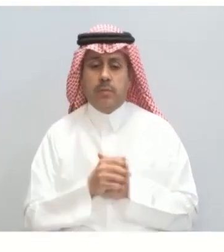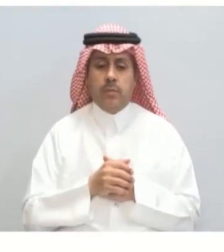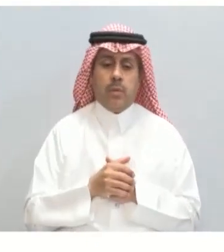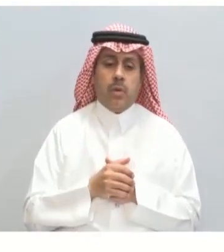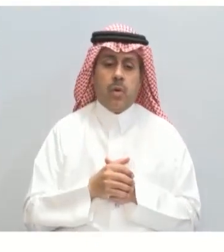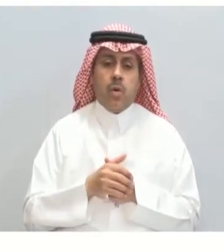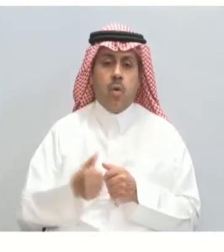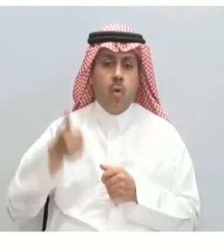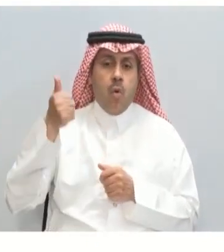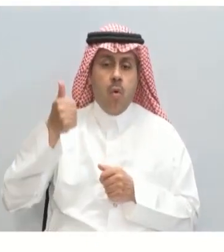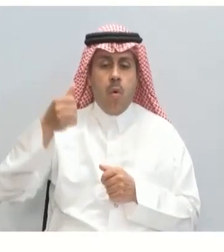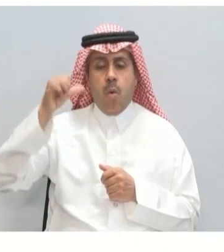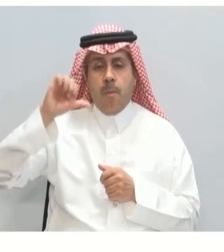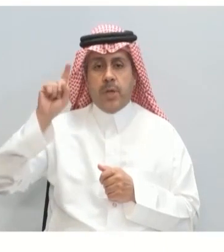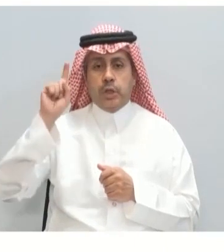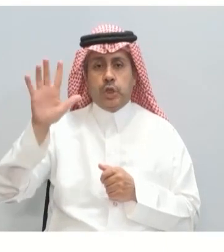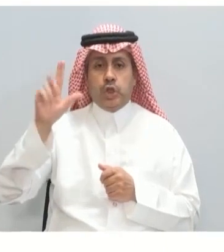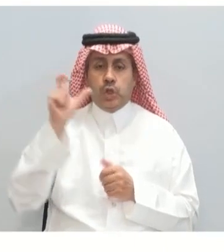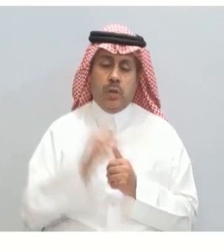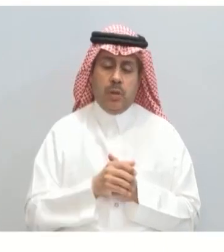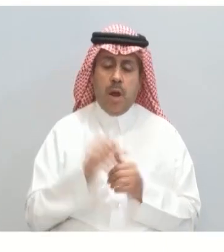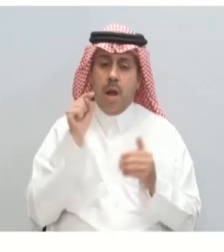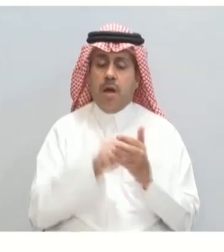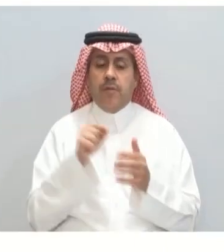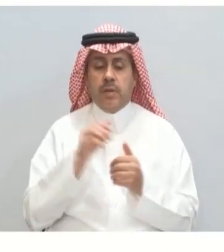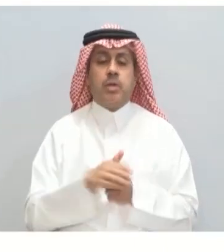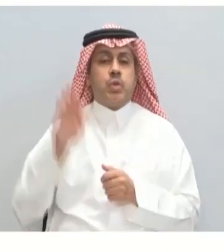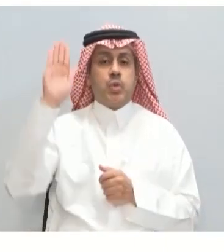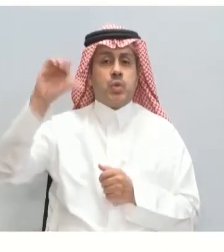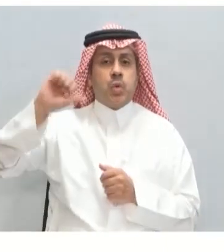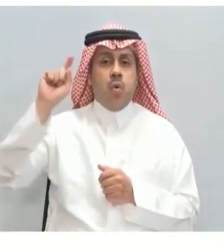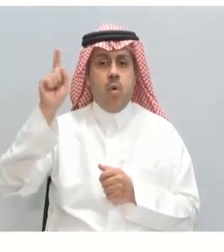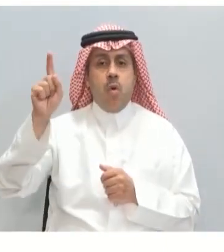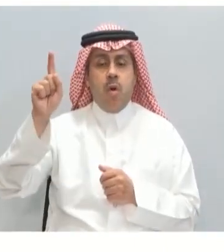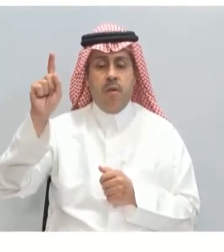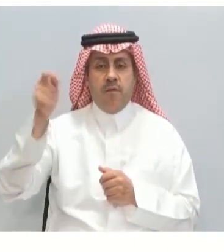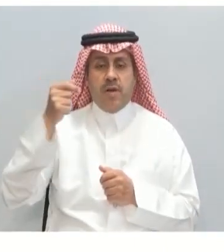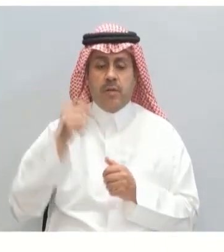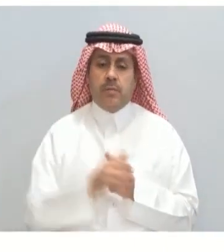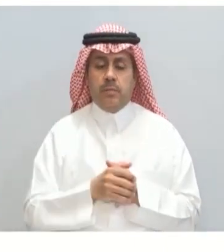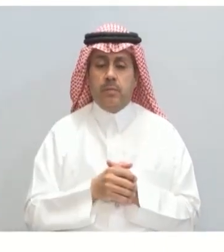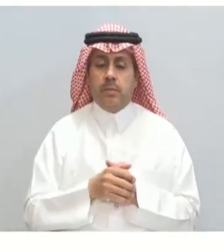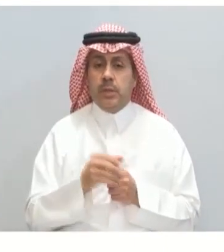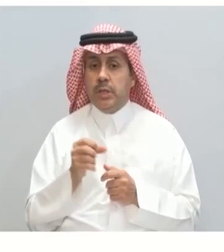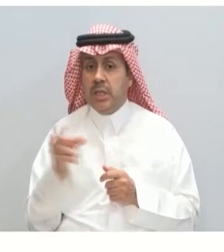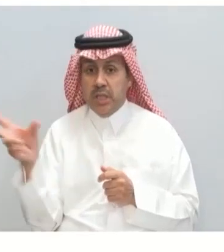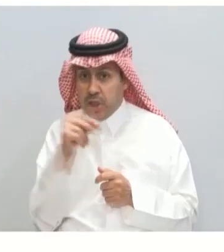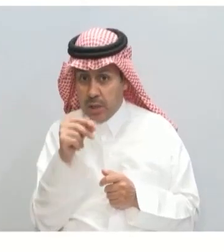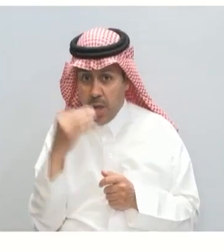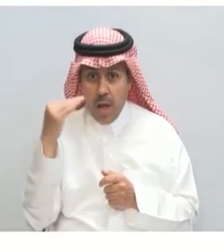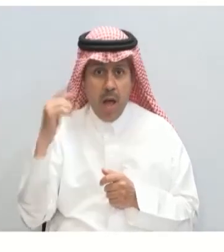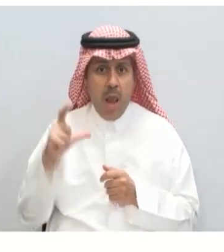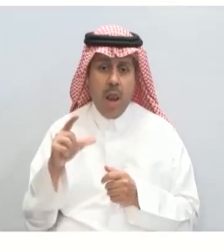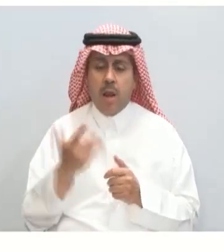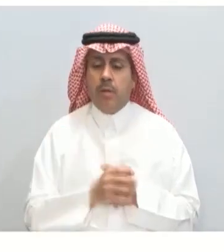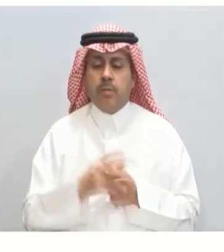اوبشن بعد ذلك بالنقر على سولف ستذهب اداه سولفر الى ايجاد الحلول نلاحظ